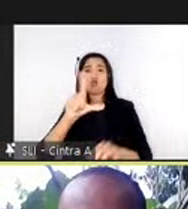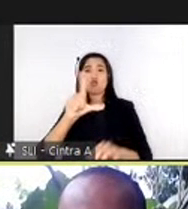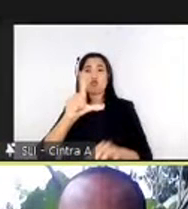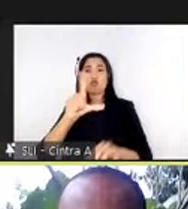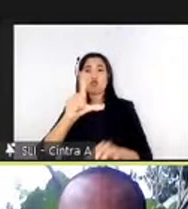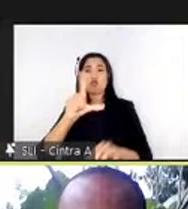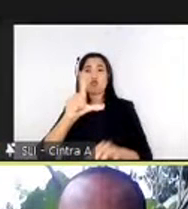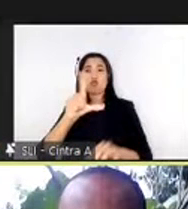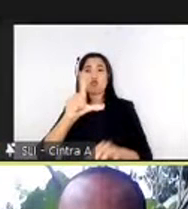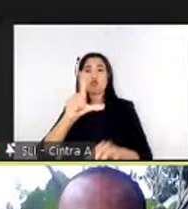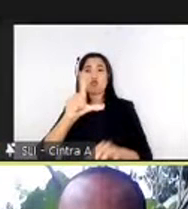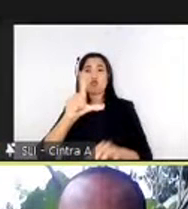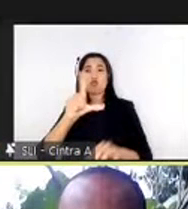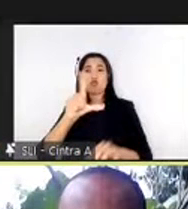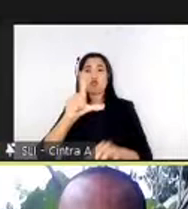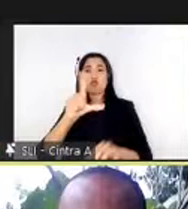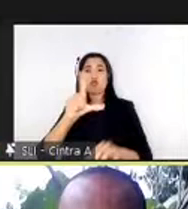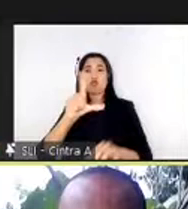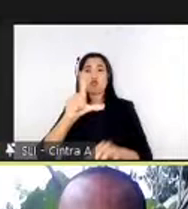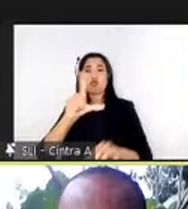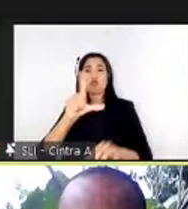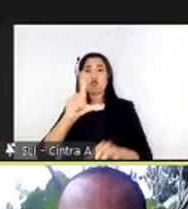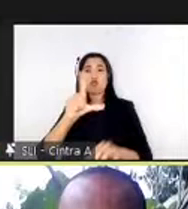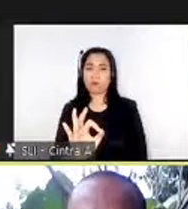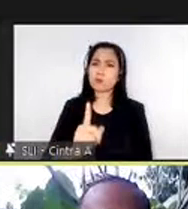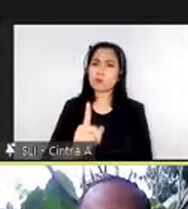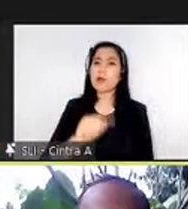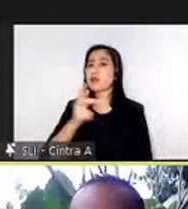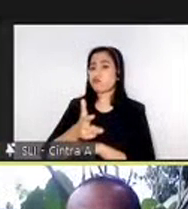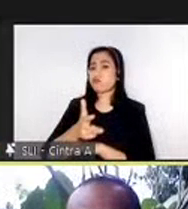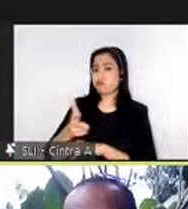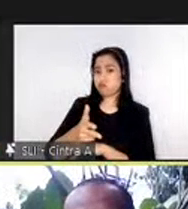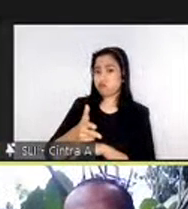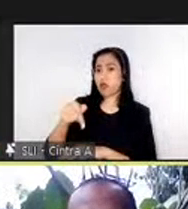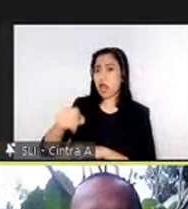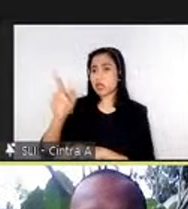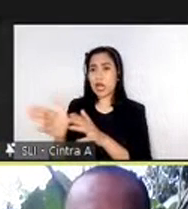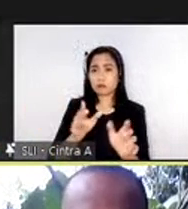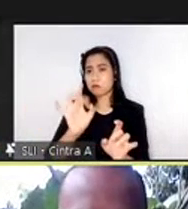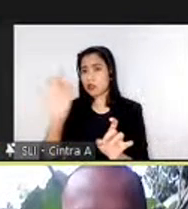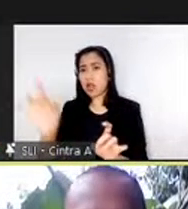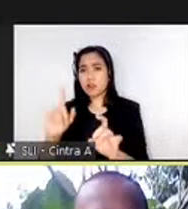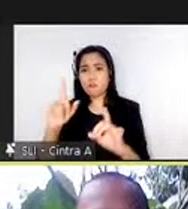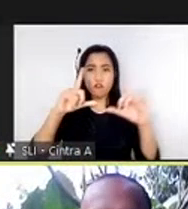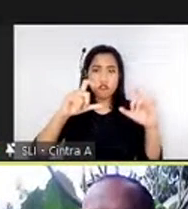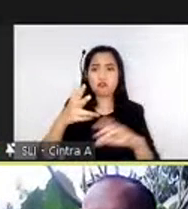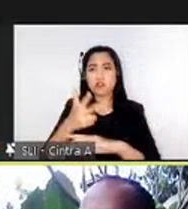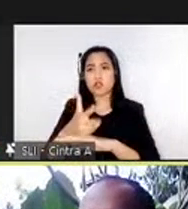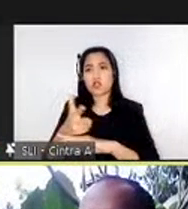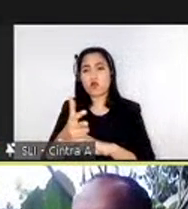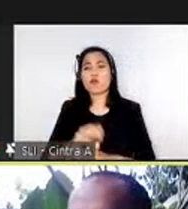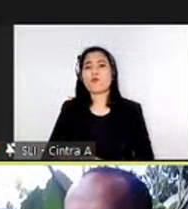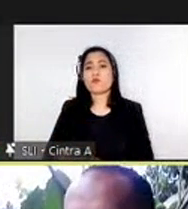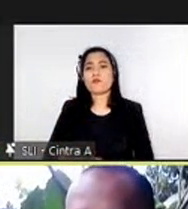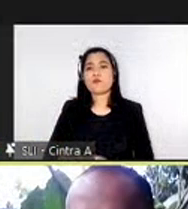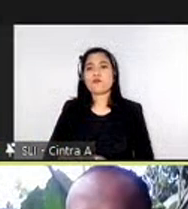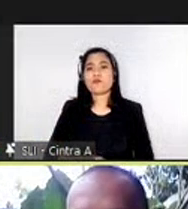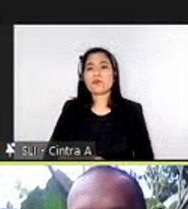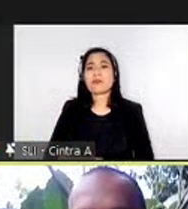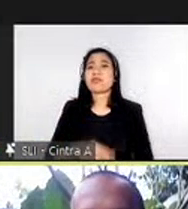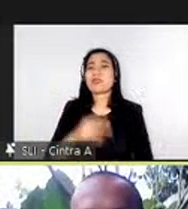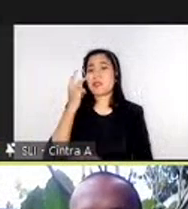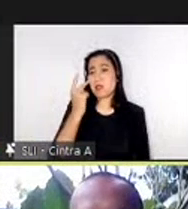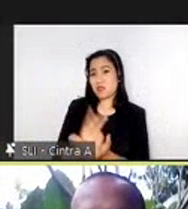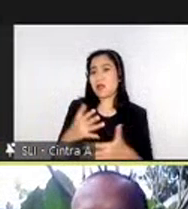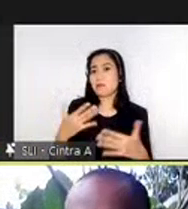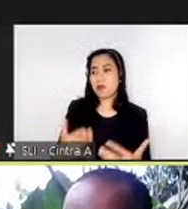Eh bisa dilihat beberapa rekaman-rekaman kasusnya di di slide berikutnya karena apa Bapak Ibu sekalian ternyata kami pantau